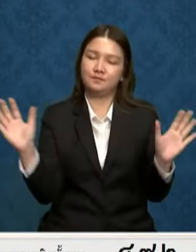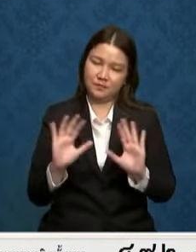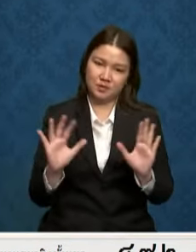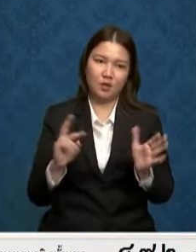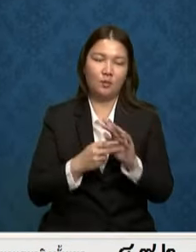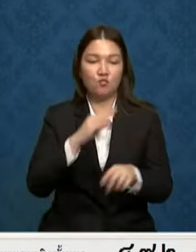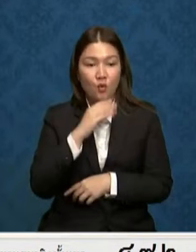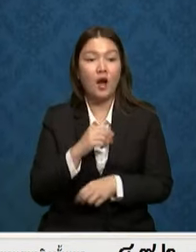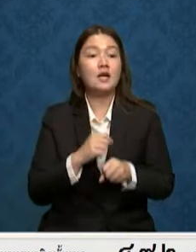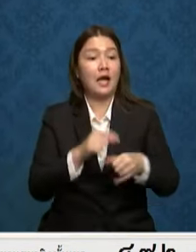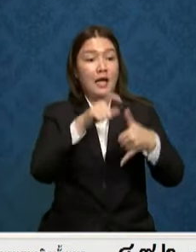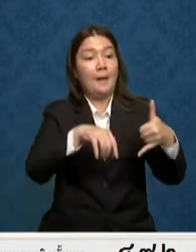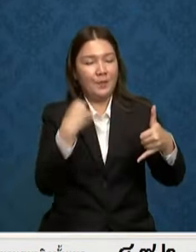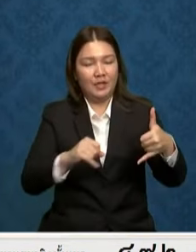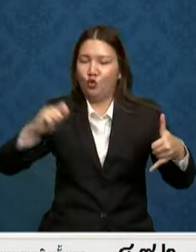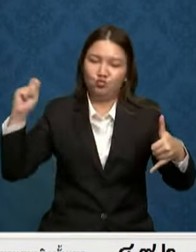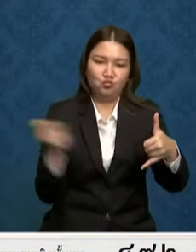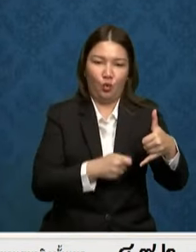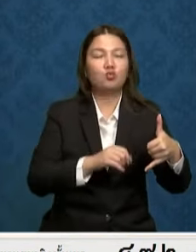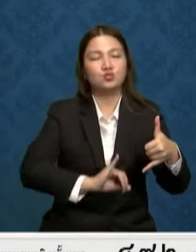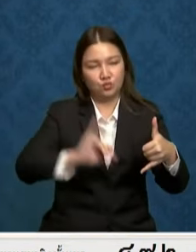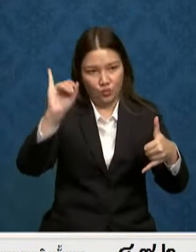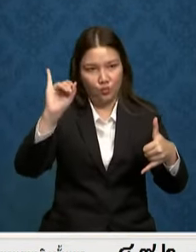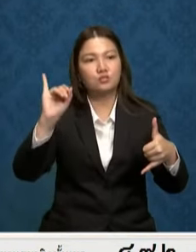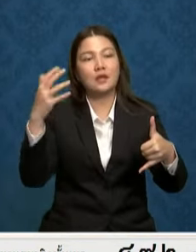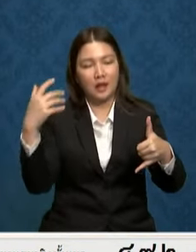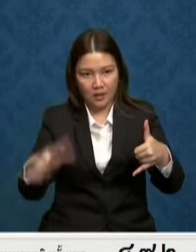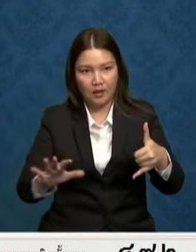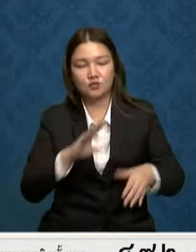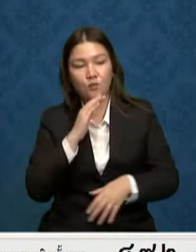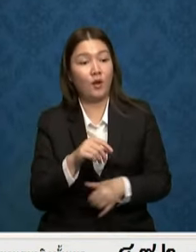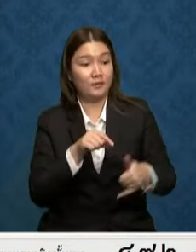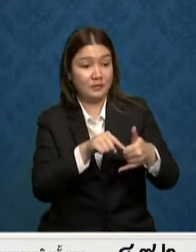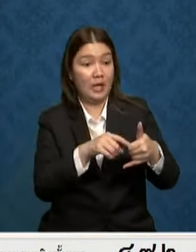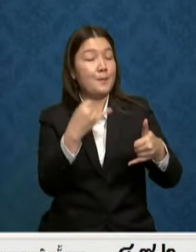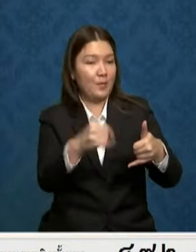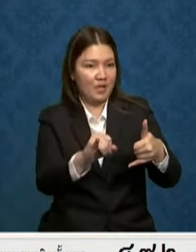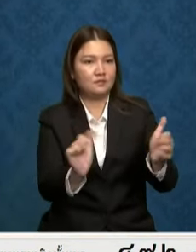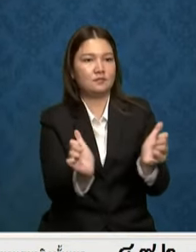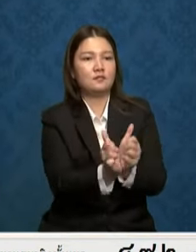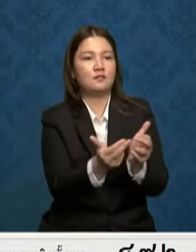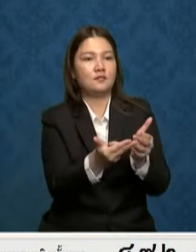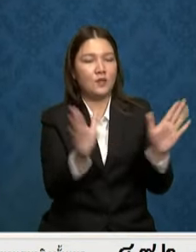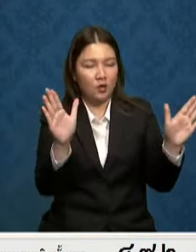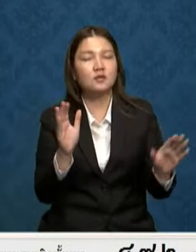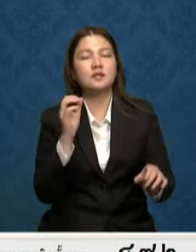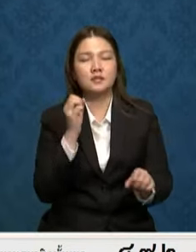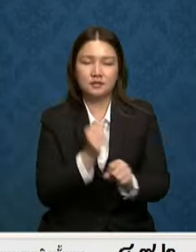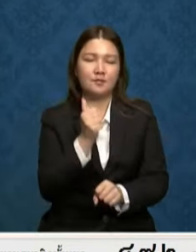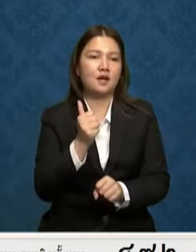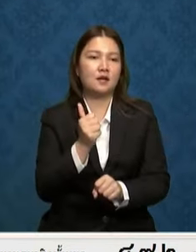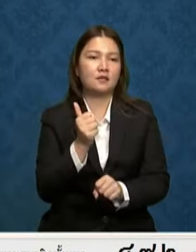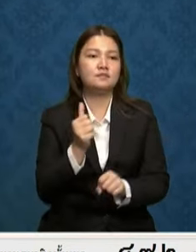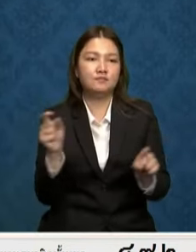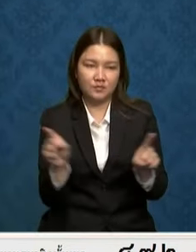โทษผู้กระทำผิดได้และสามารถยกโทษหรือนิรโทษให้กับผู้ที่เคยโดนคดีเหล่านี้ได้เหมือนกับกฎ